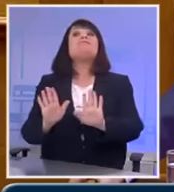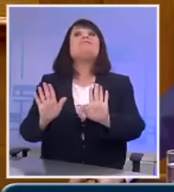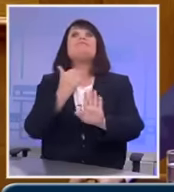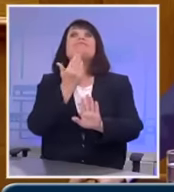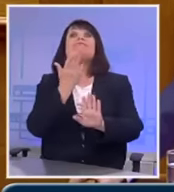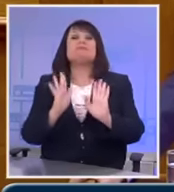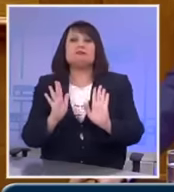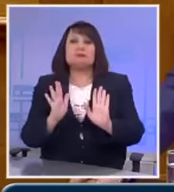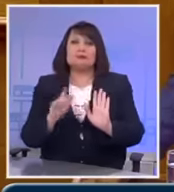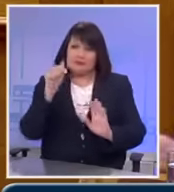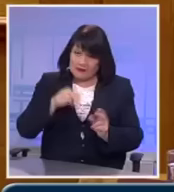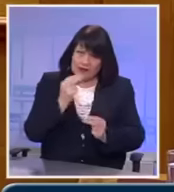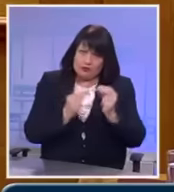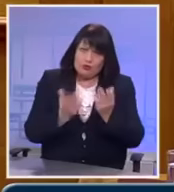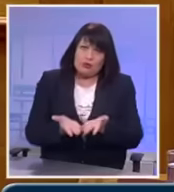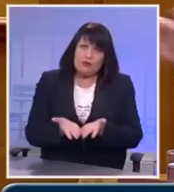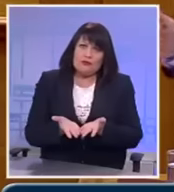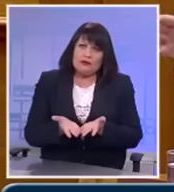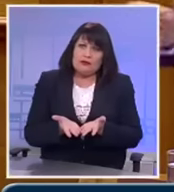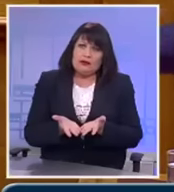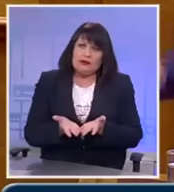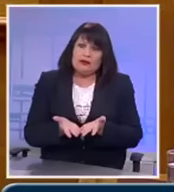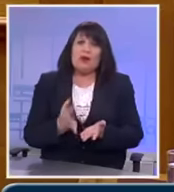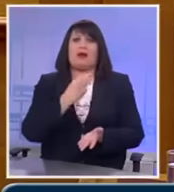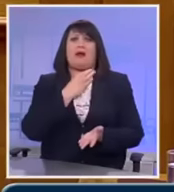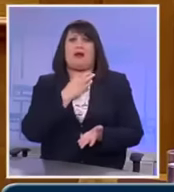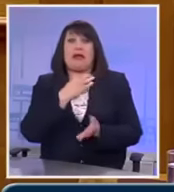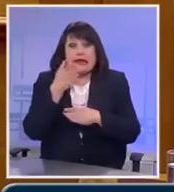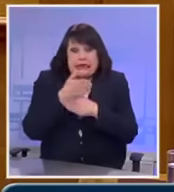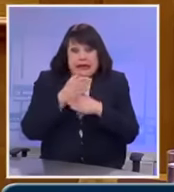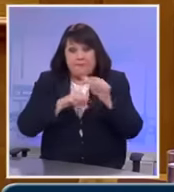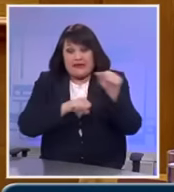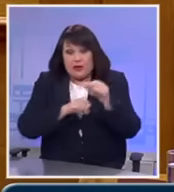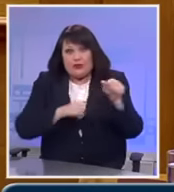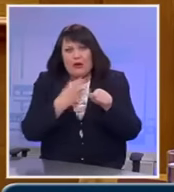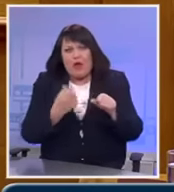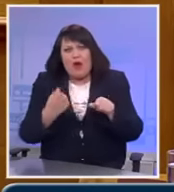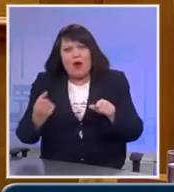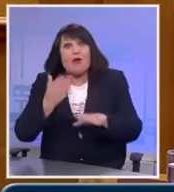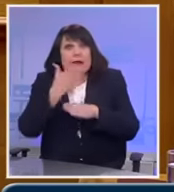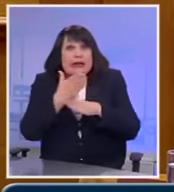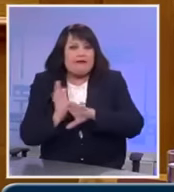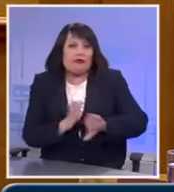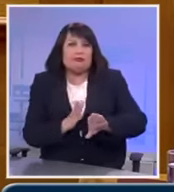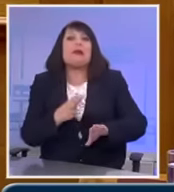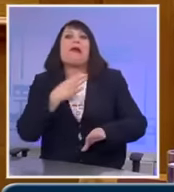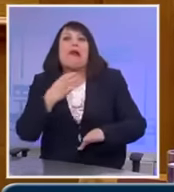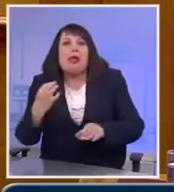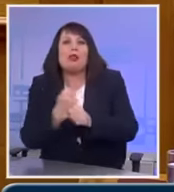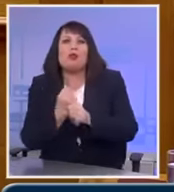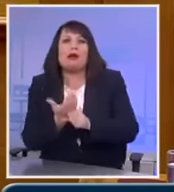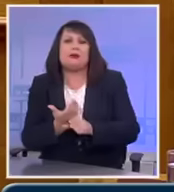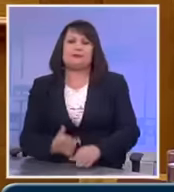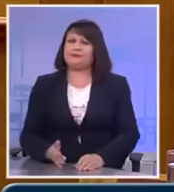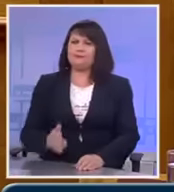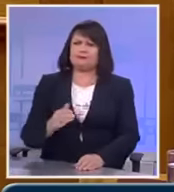αυτό είναι το πρόβλημα που αναγκάζονται να κρύβουν τα πτυχία τους για να βρούνε δουλειά και αν ήταν αυτό το πρόβλημα τότε γιατί